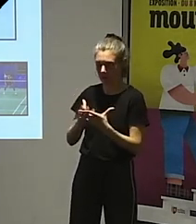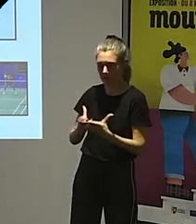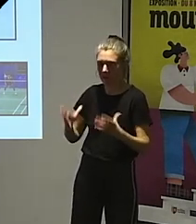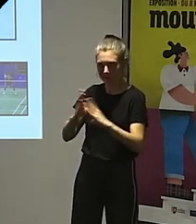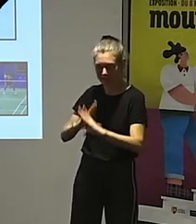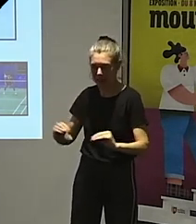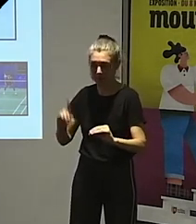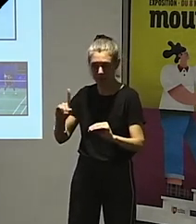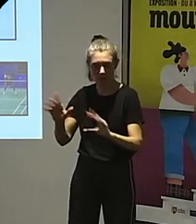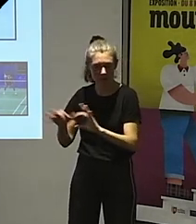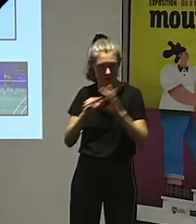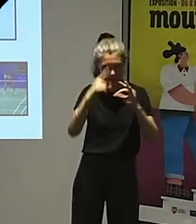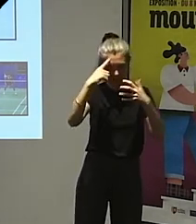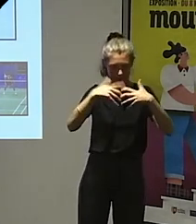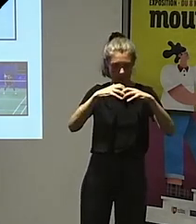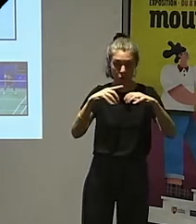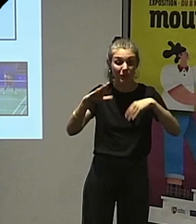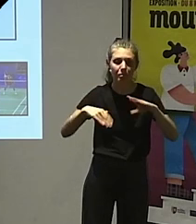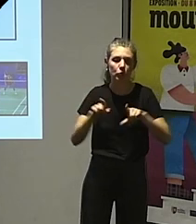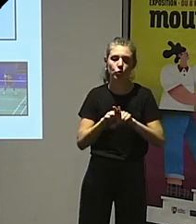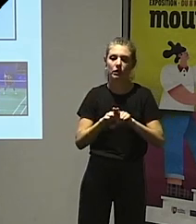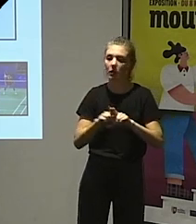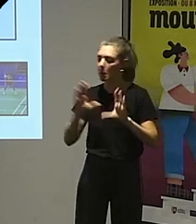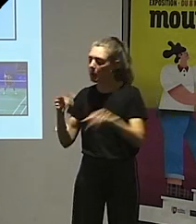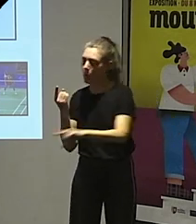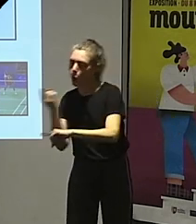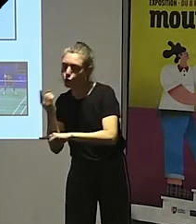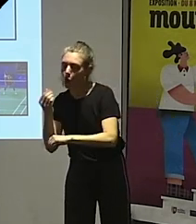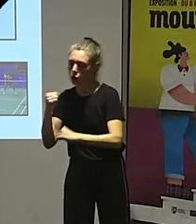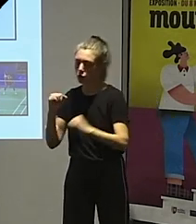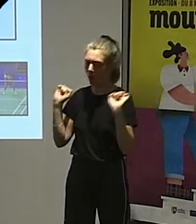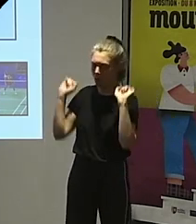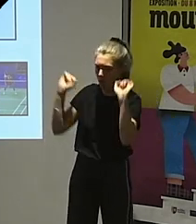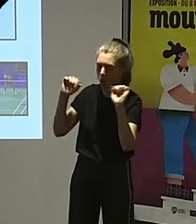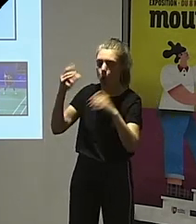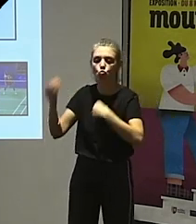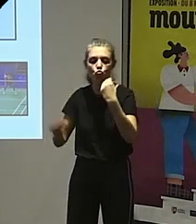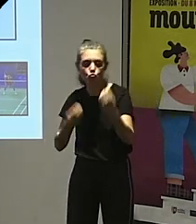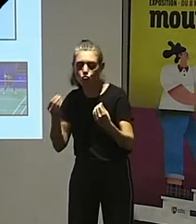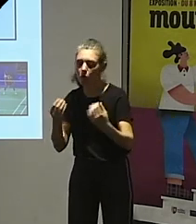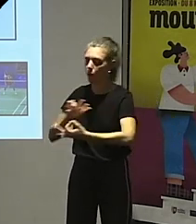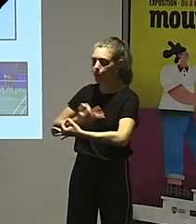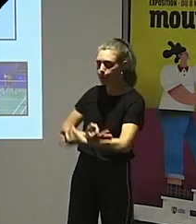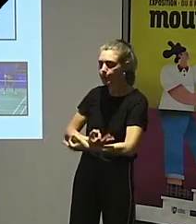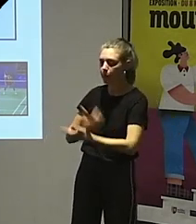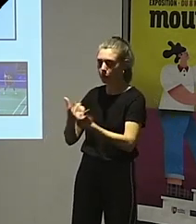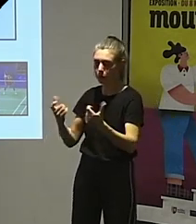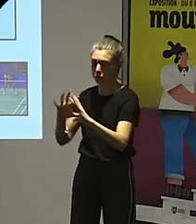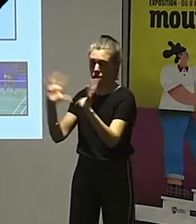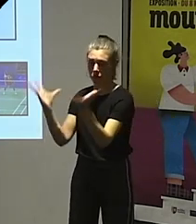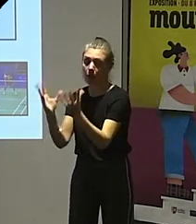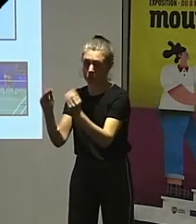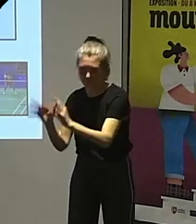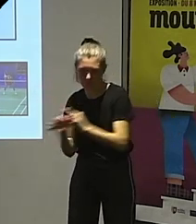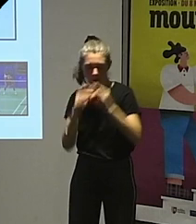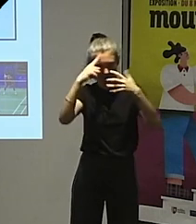peu près similaires entre faire de la coordination équilibre ou de l'endurance et du renfort musculaire. Ça, c'est déjà une bonne nouvelle. Plusieurs chemins mènent à Rome.